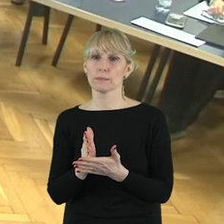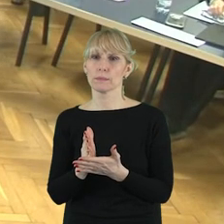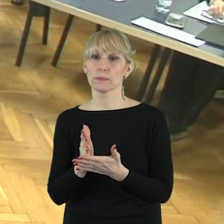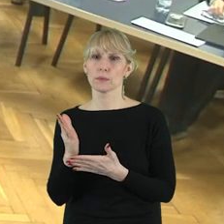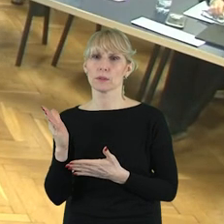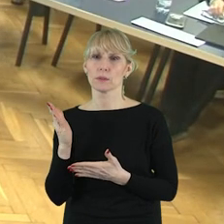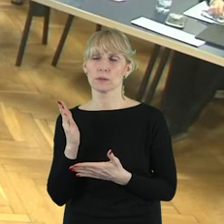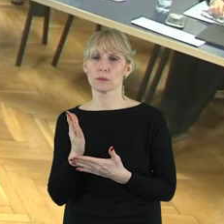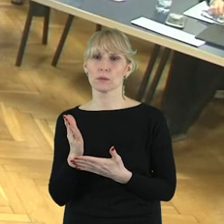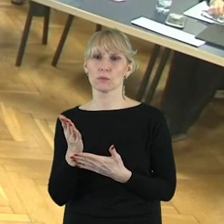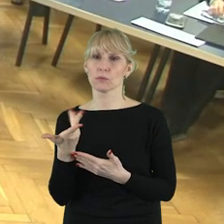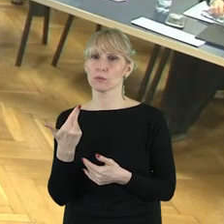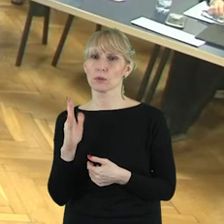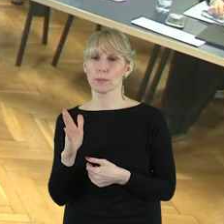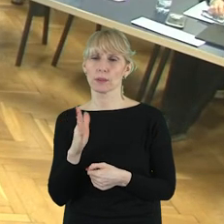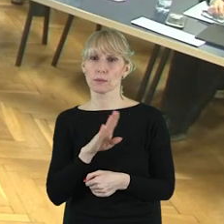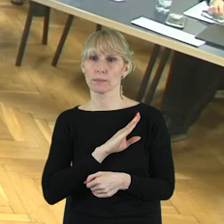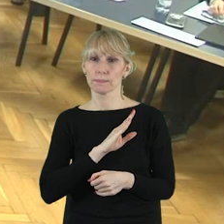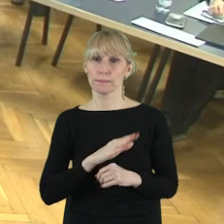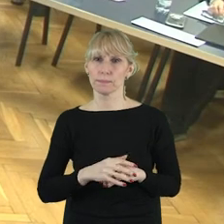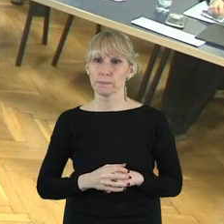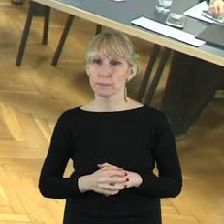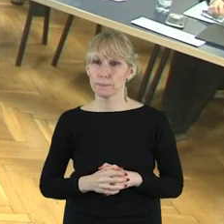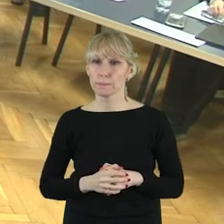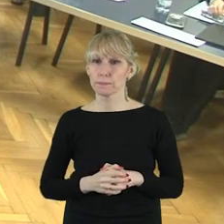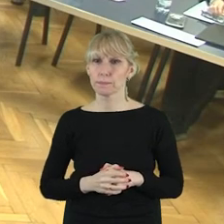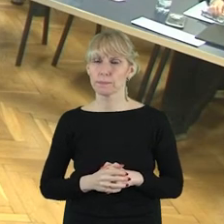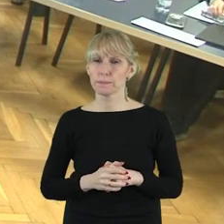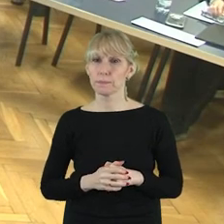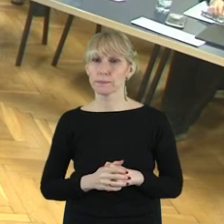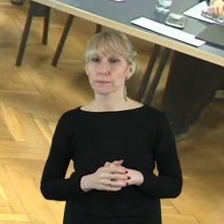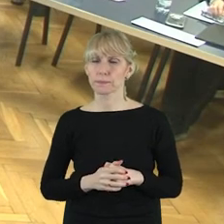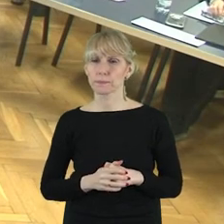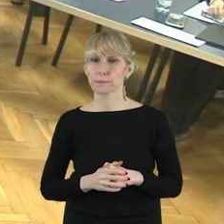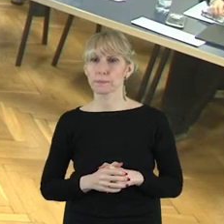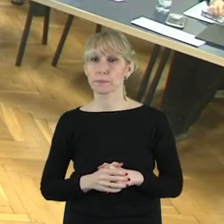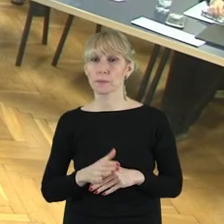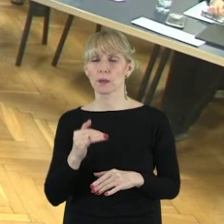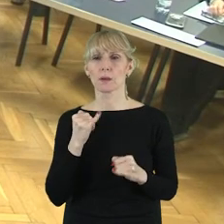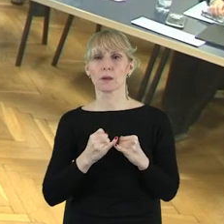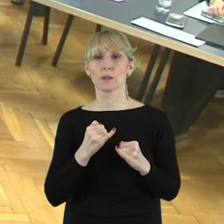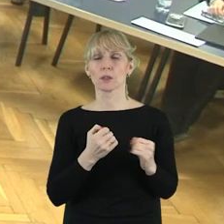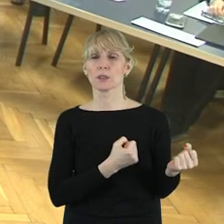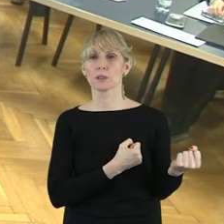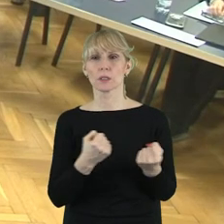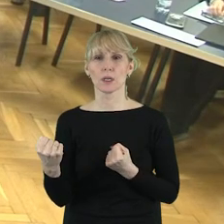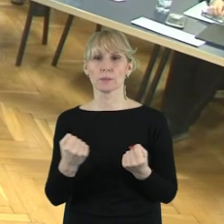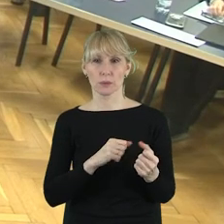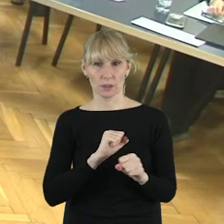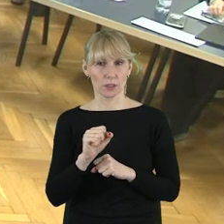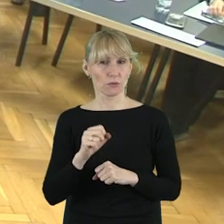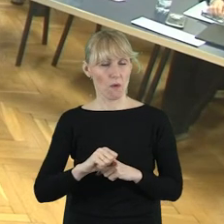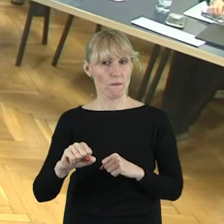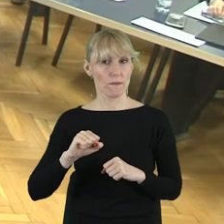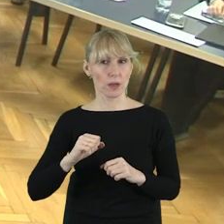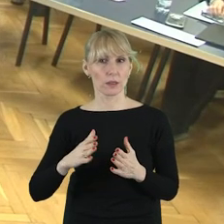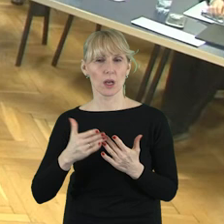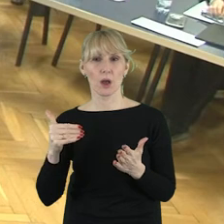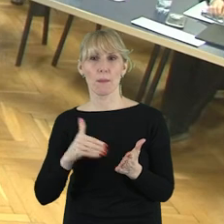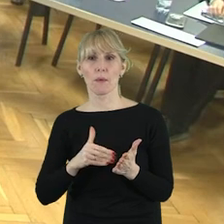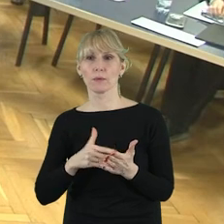jest, to fajnie. Tylko problem polega na tym, że powinien być jeszcze transport do miejsca, które człowiekowi